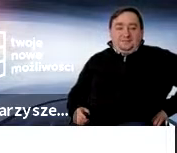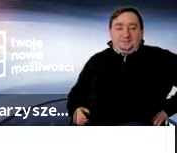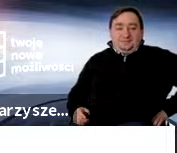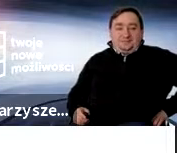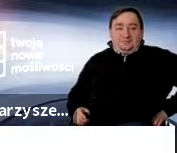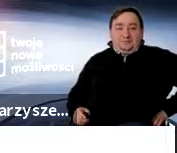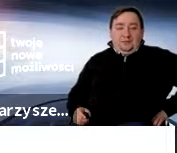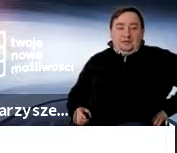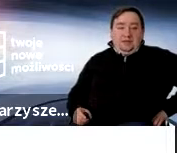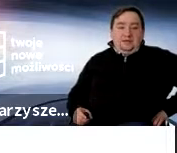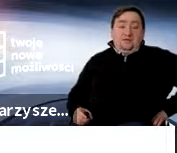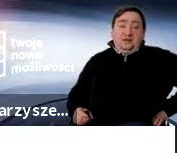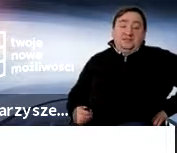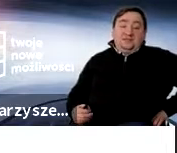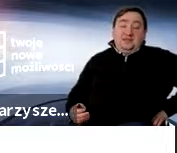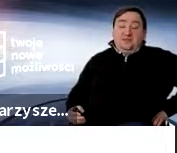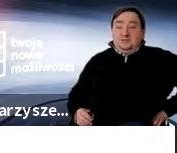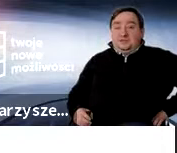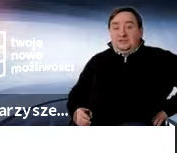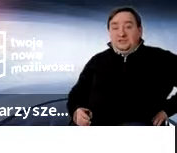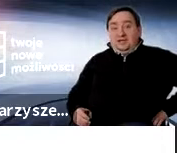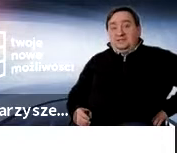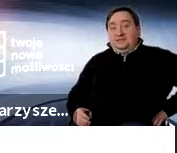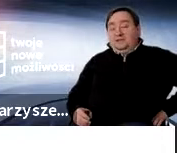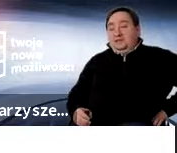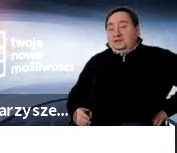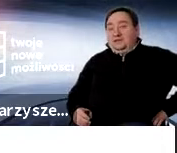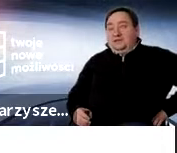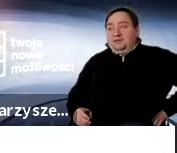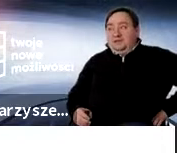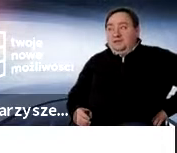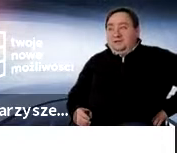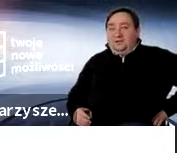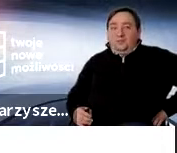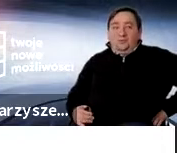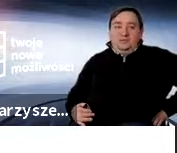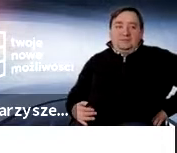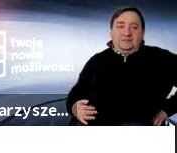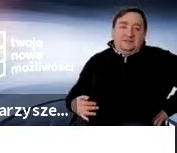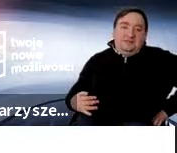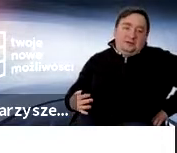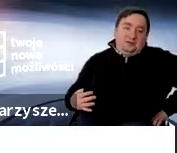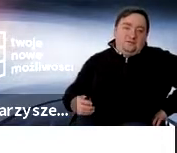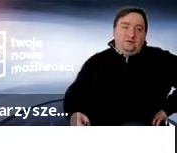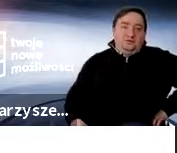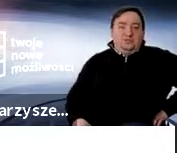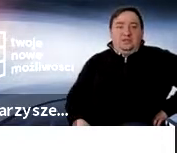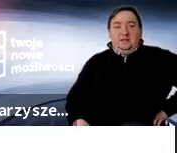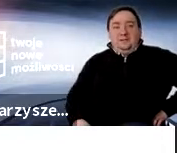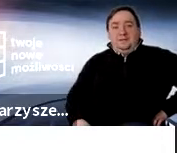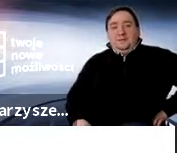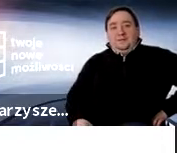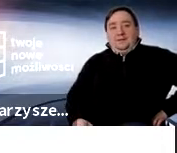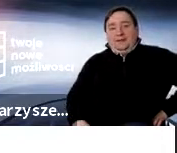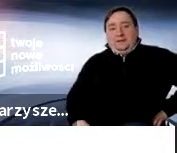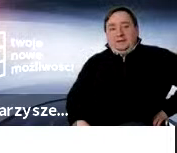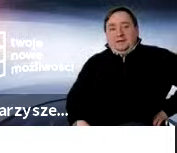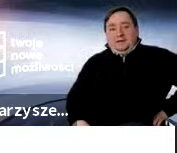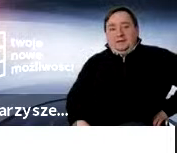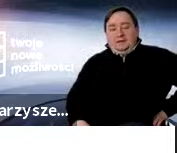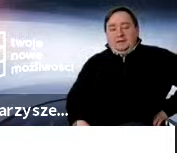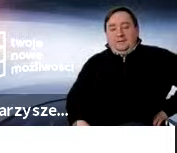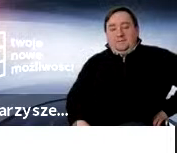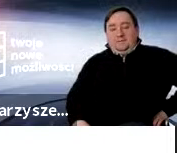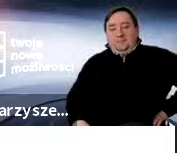miejsce. Wiele zajęć przez ten czas to były niestety tylko i wyłącznie